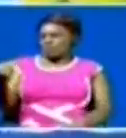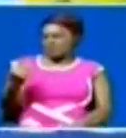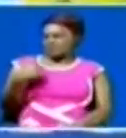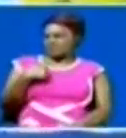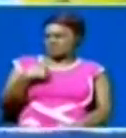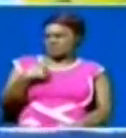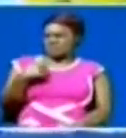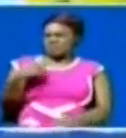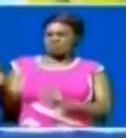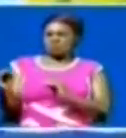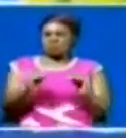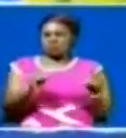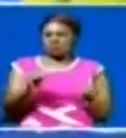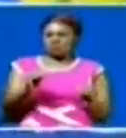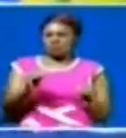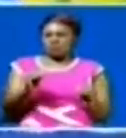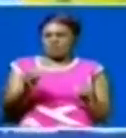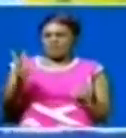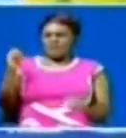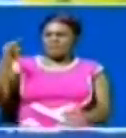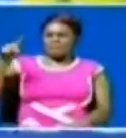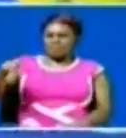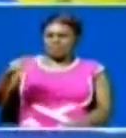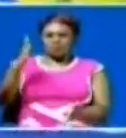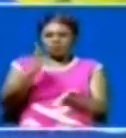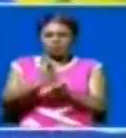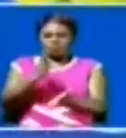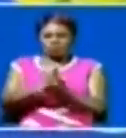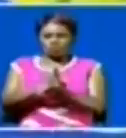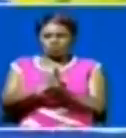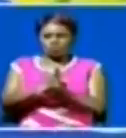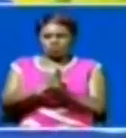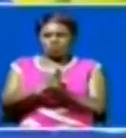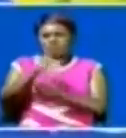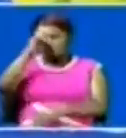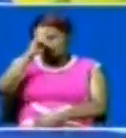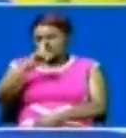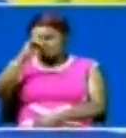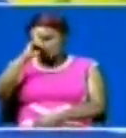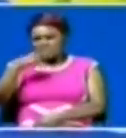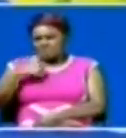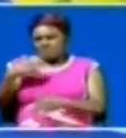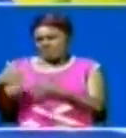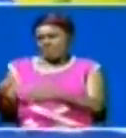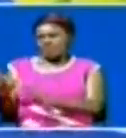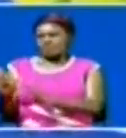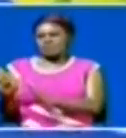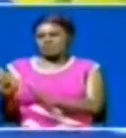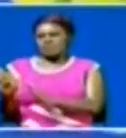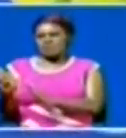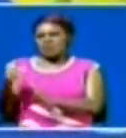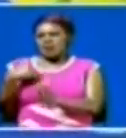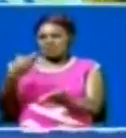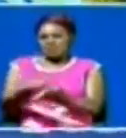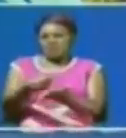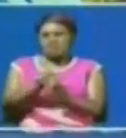nikuje Rongai niwe MP yao. Na kweli they meant business. Nikaacha Rongai. Sikukuwa na